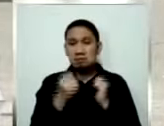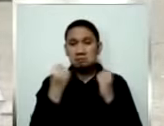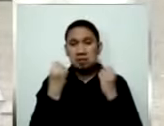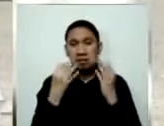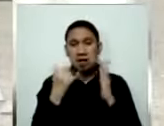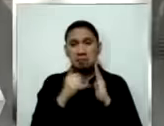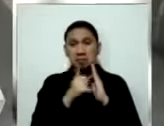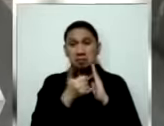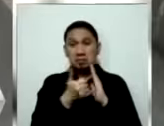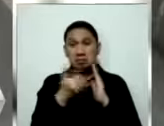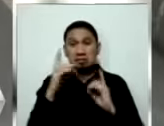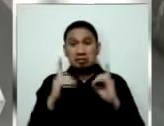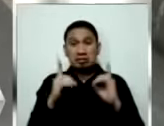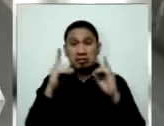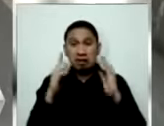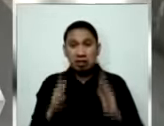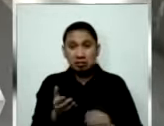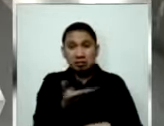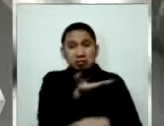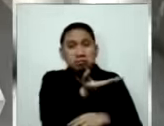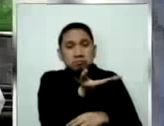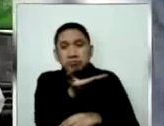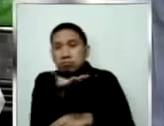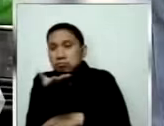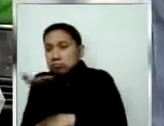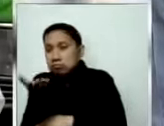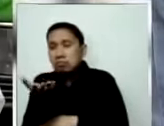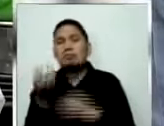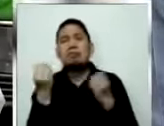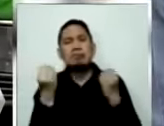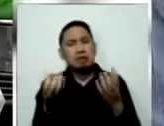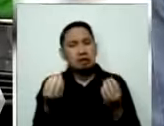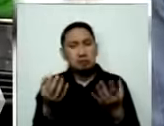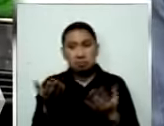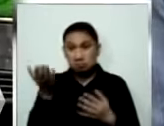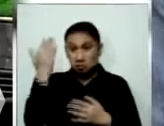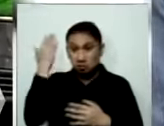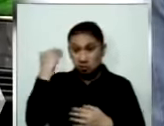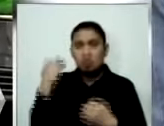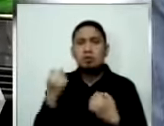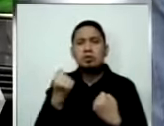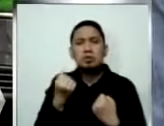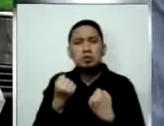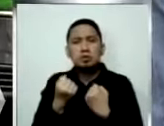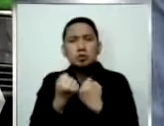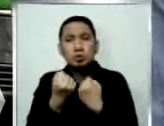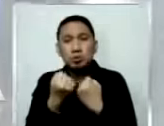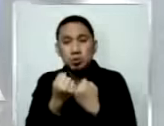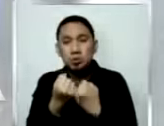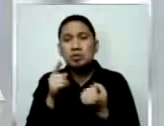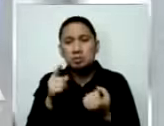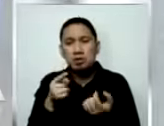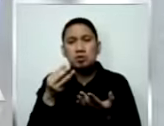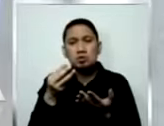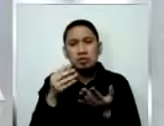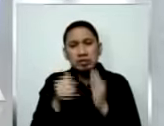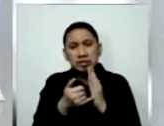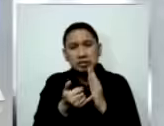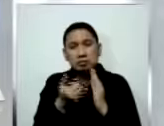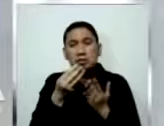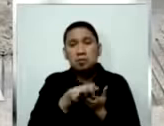sa kalsada. Sabi ni Epifanio, mula umpisa, suportado naman ng grupo nila ang jeepney modernization. Pero saan naman daw